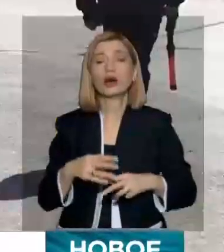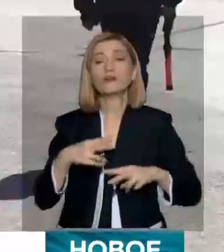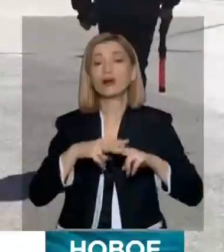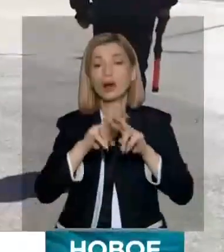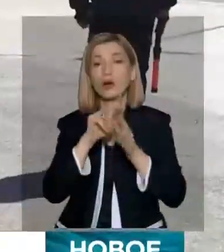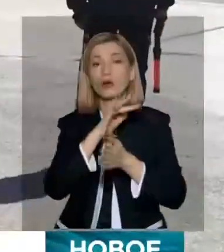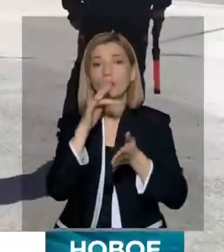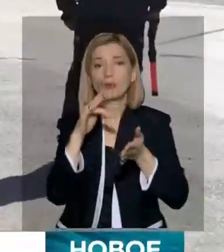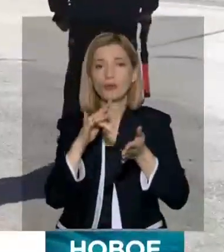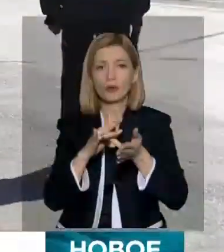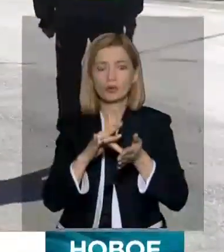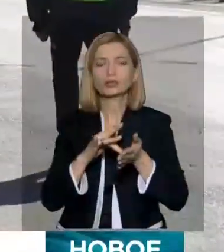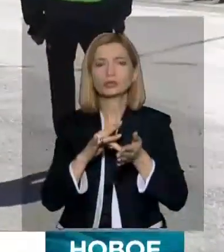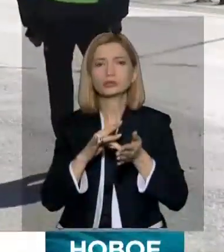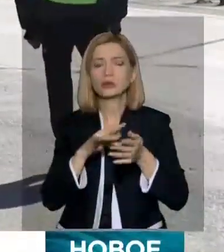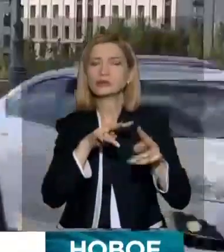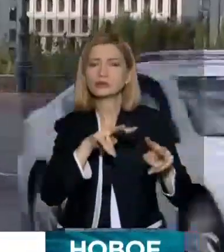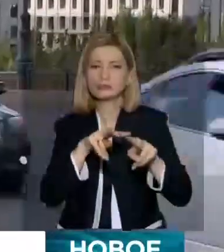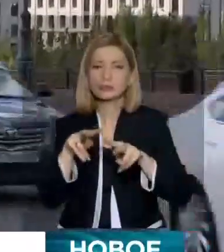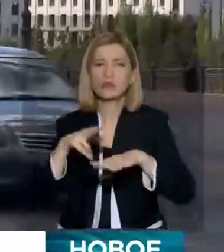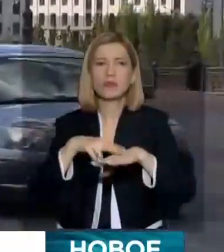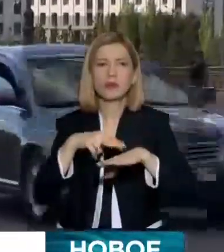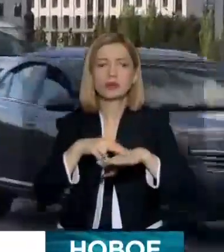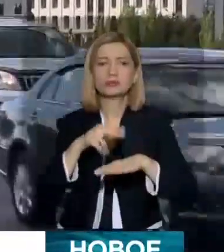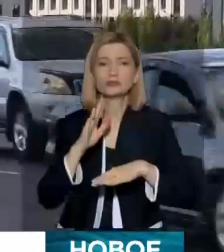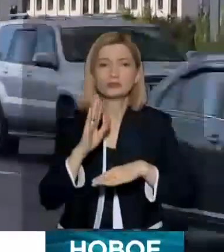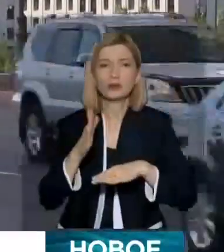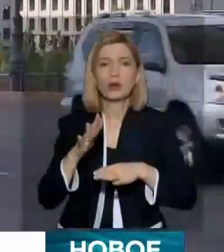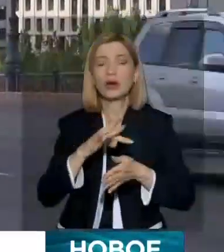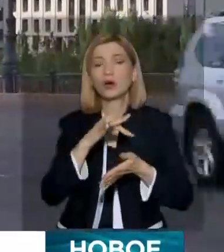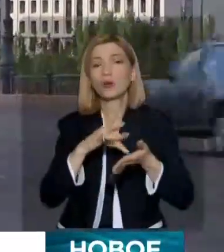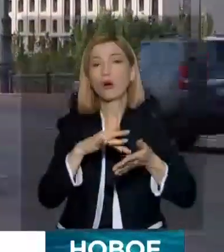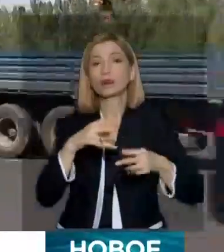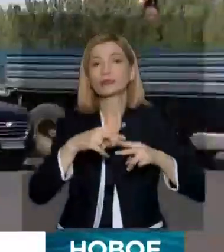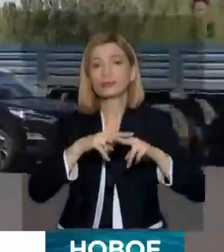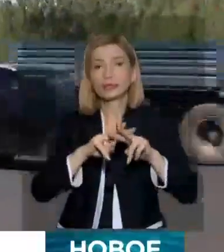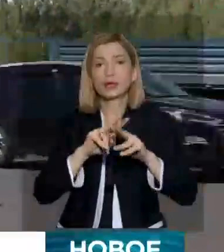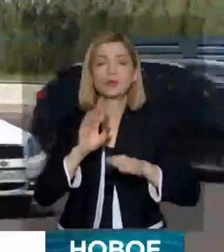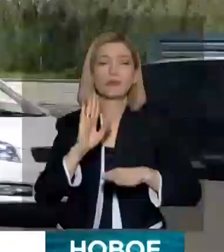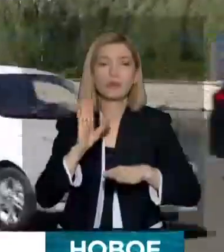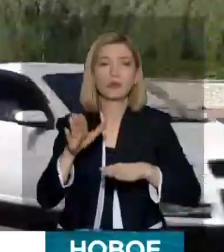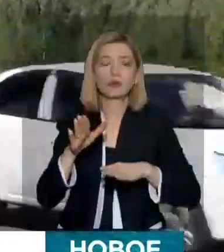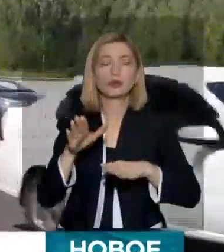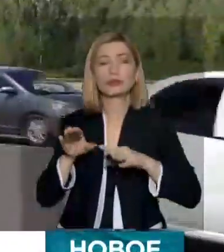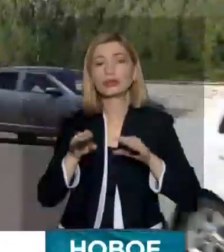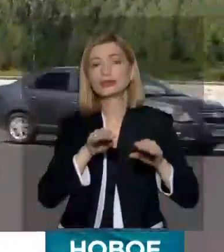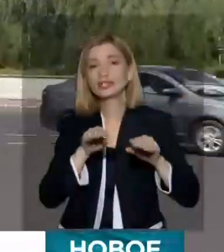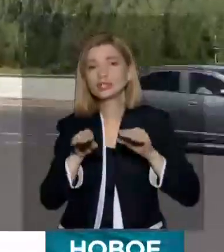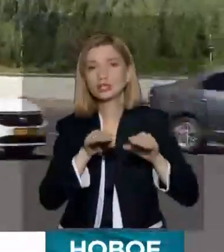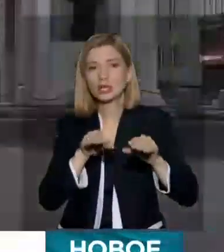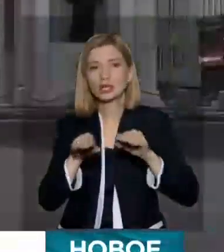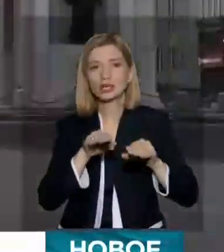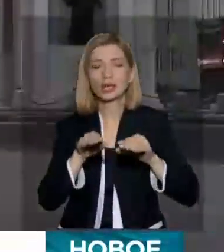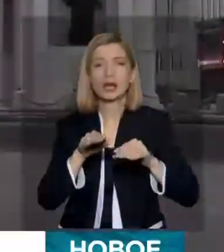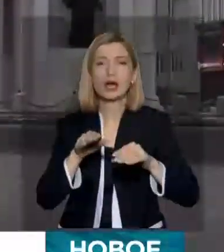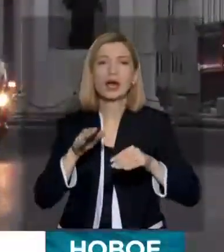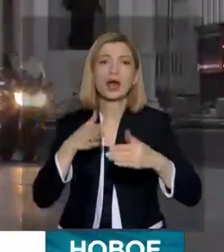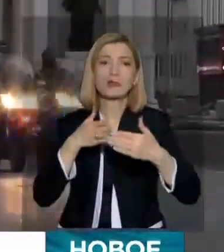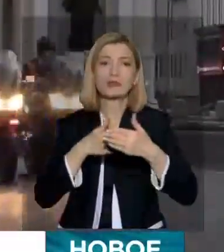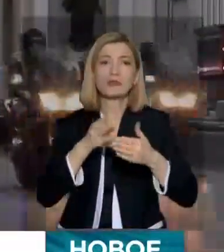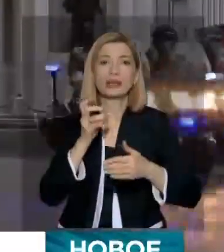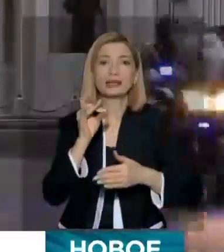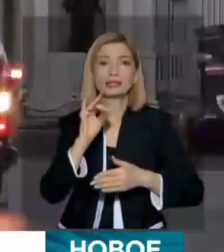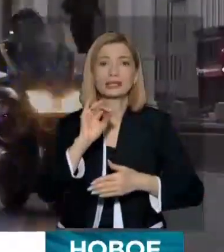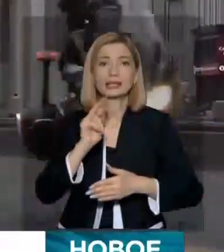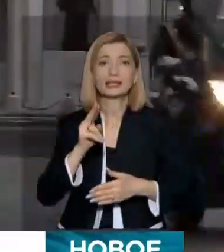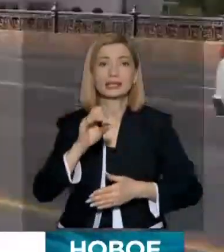переведен на усиленный вариант несения службы. В городе Астане будет ограниченное движение по ряду улиц. Это вот